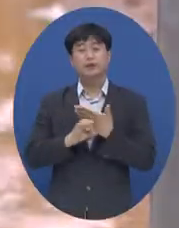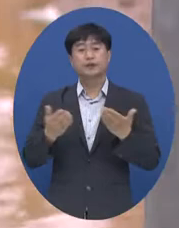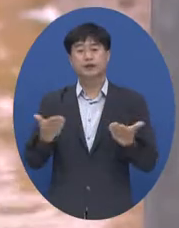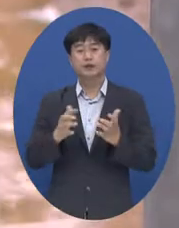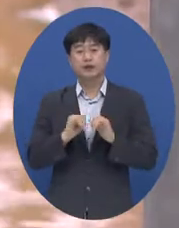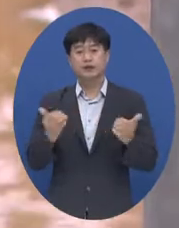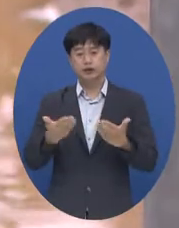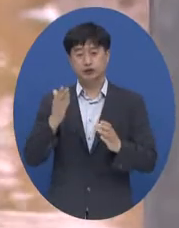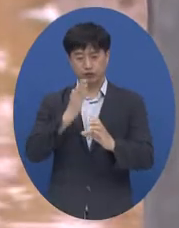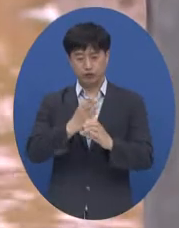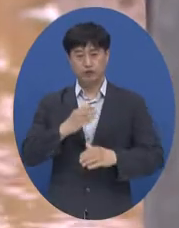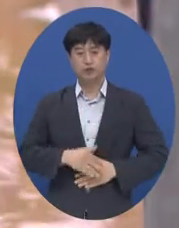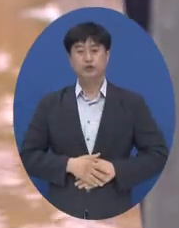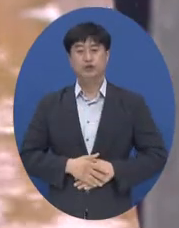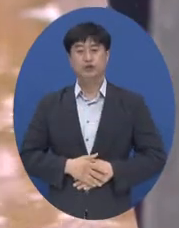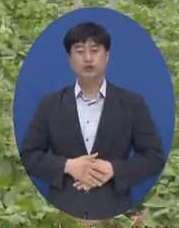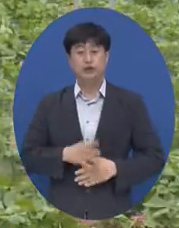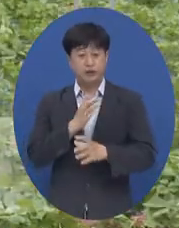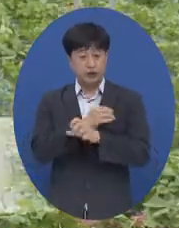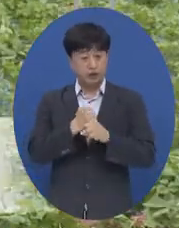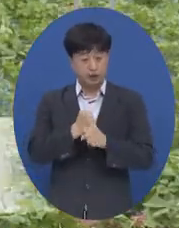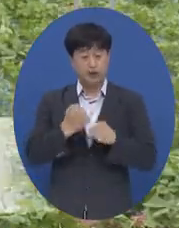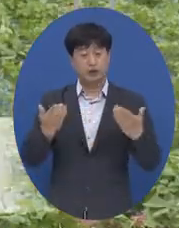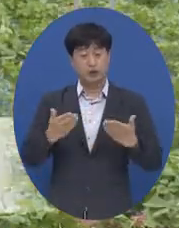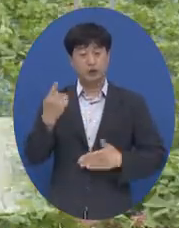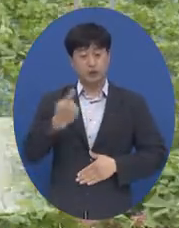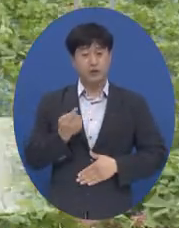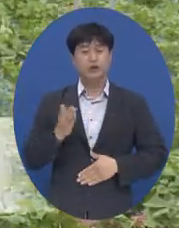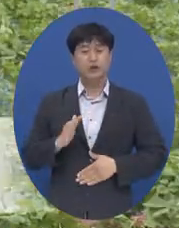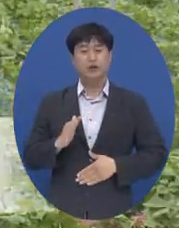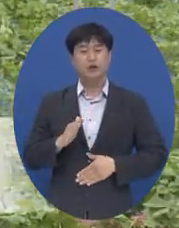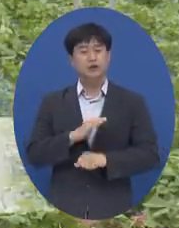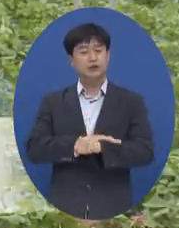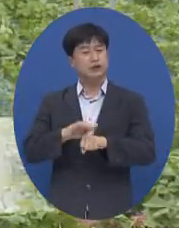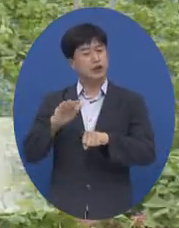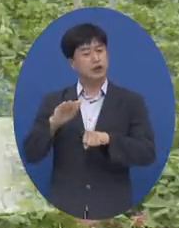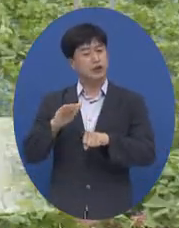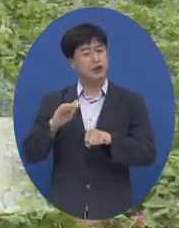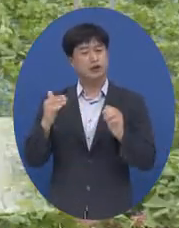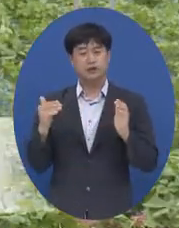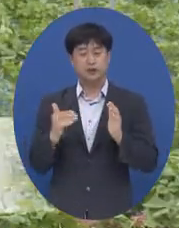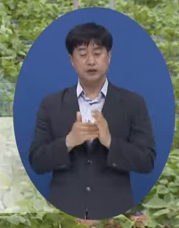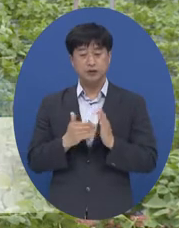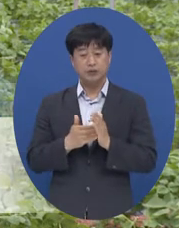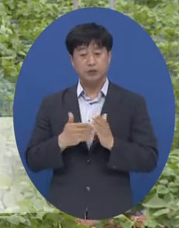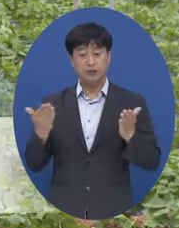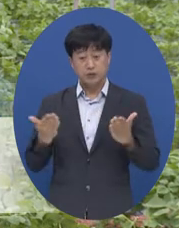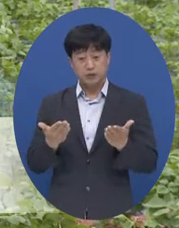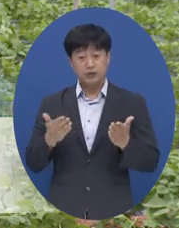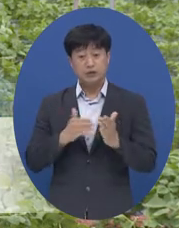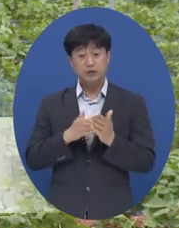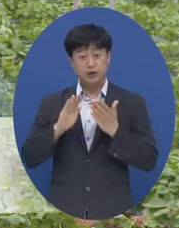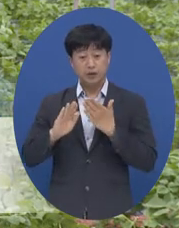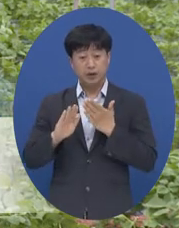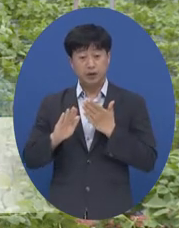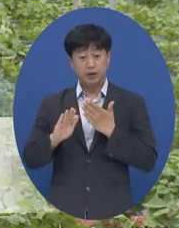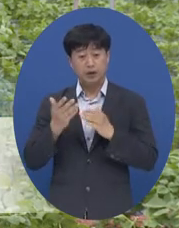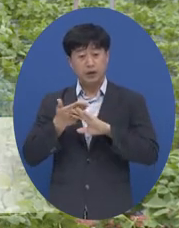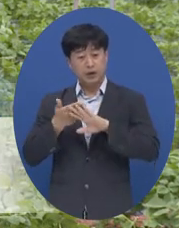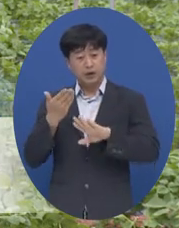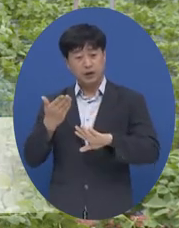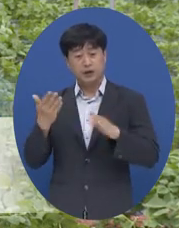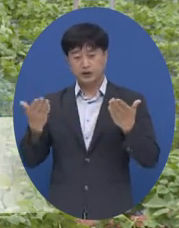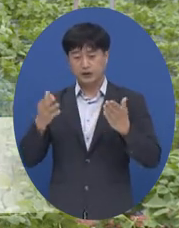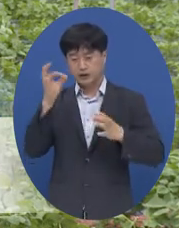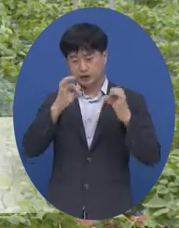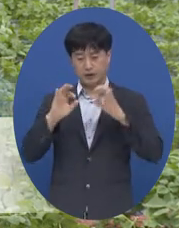기간제 노동자들이 작업을 하고 있습니다. 계약직으로 들어왔는데 이제 무사히 잘 근무하고